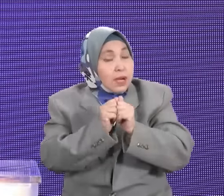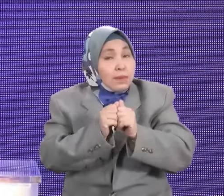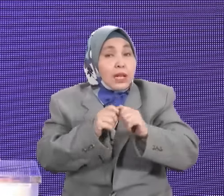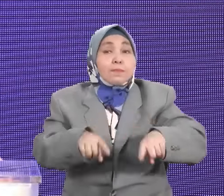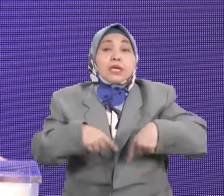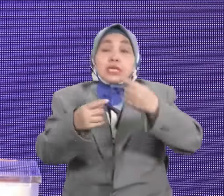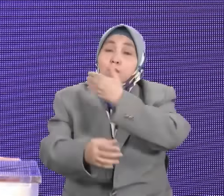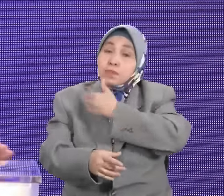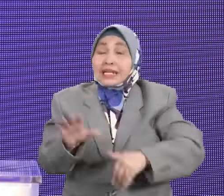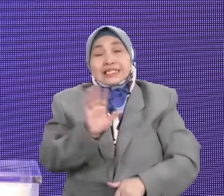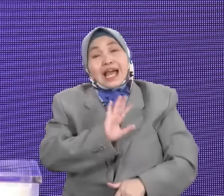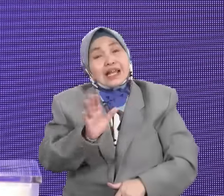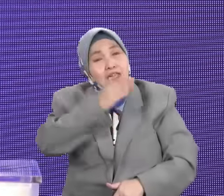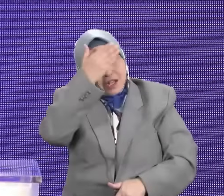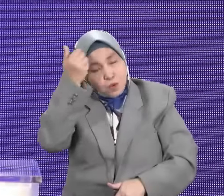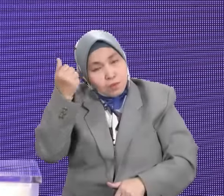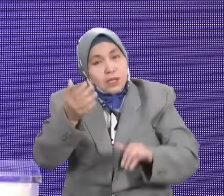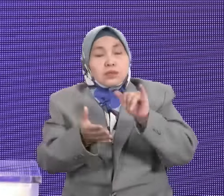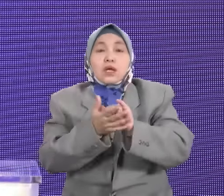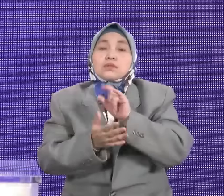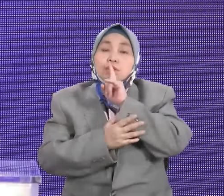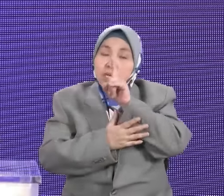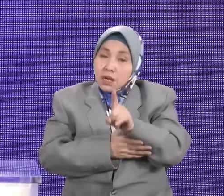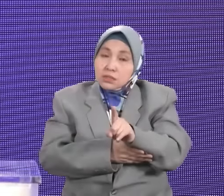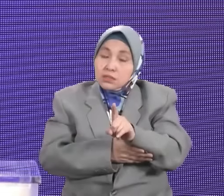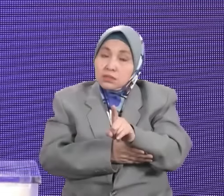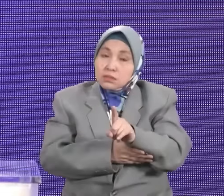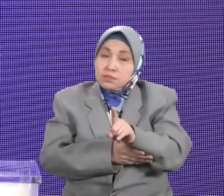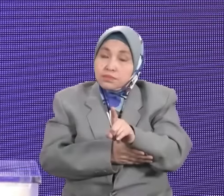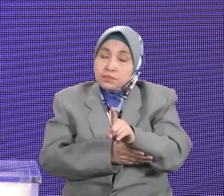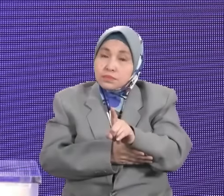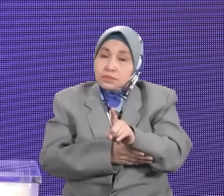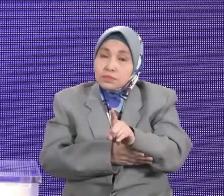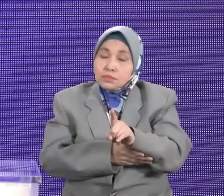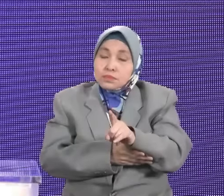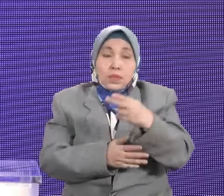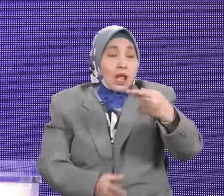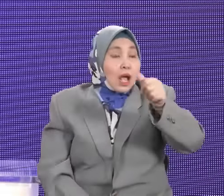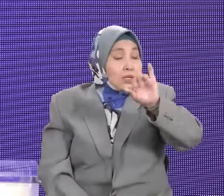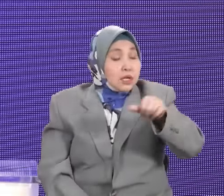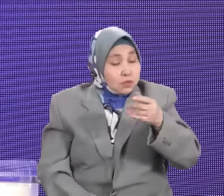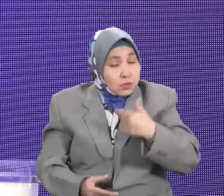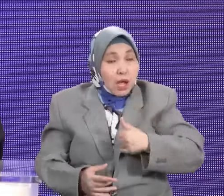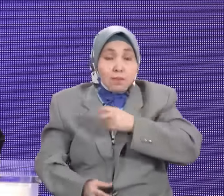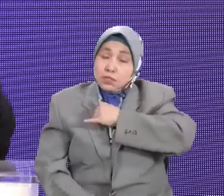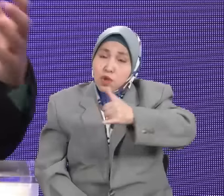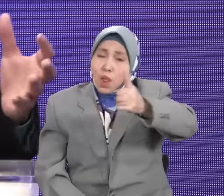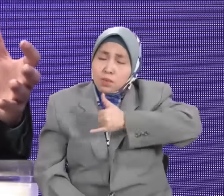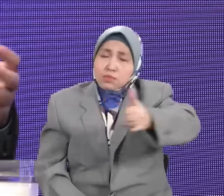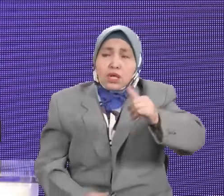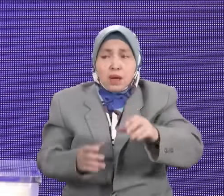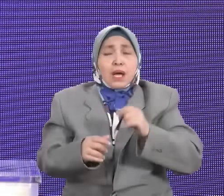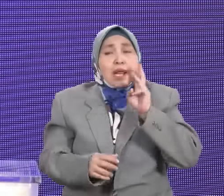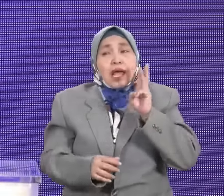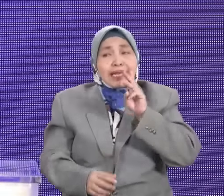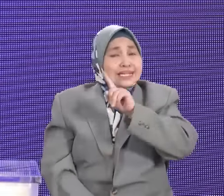umroh jangan lupa soalnya bahwa sebenarnya hajar dah berjalan kesini dapat Ai